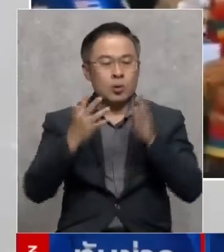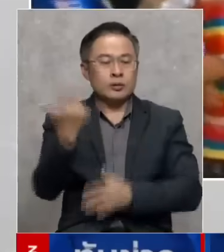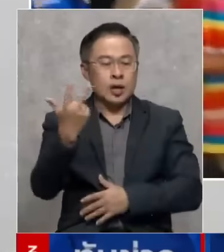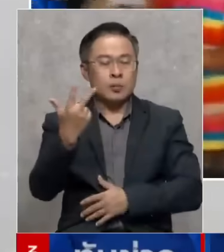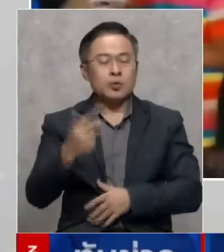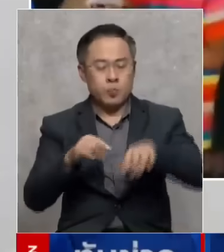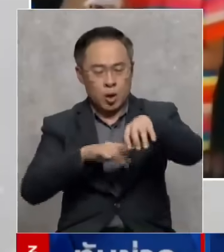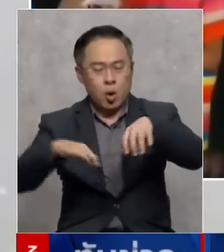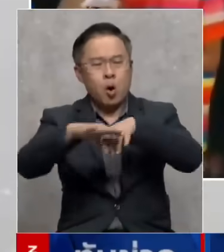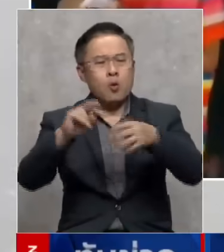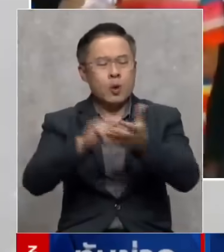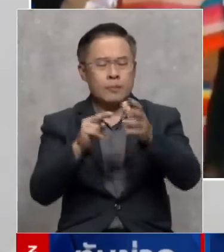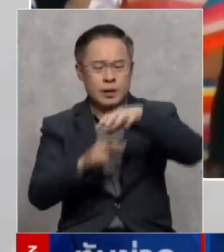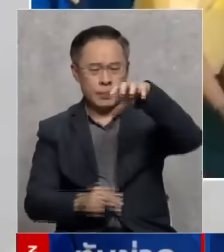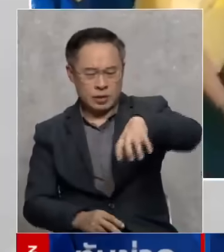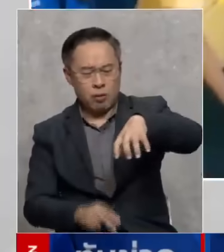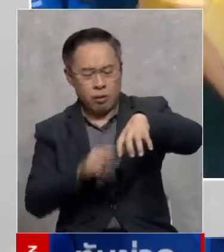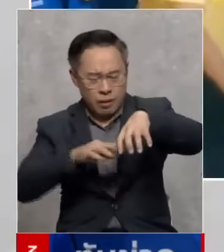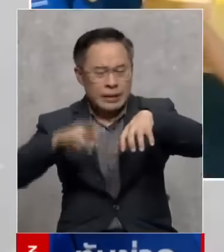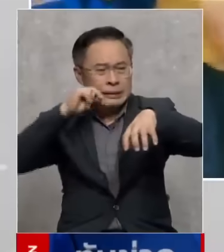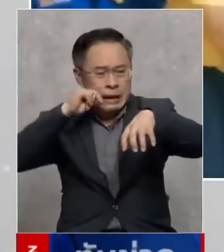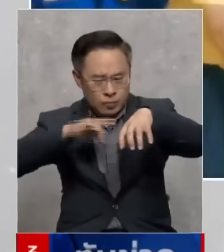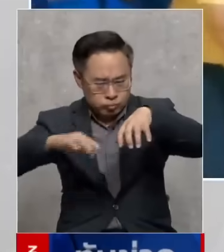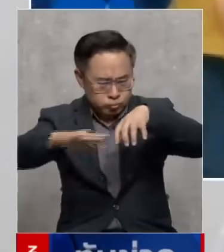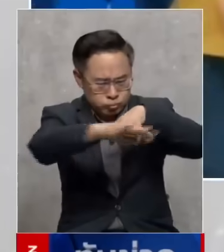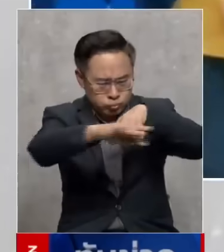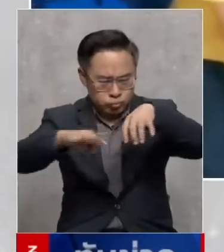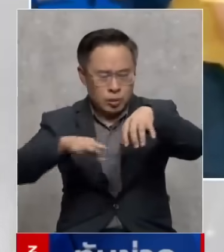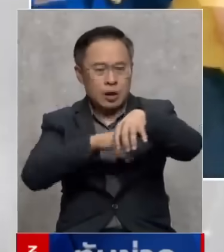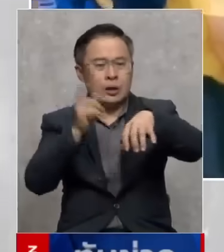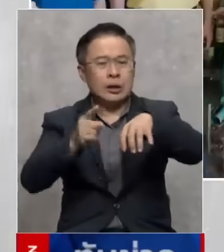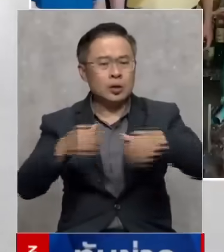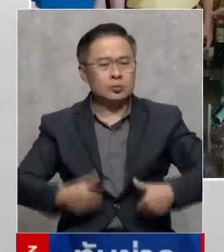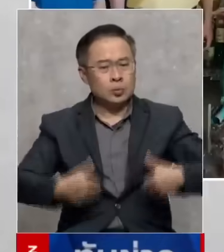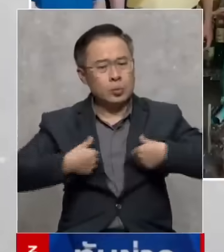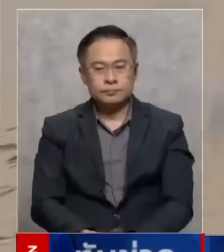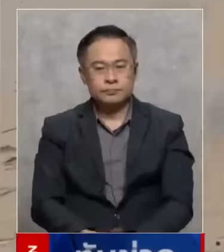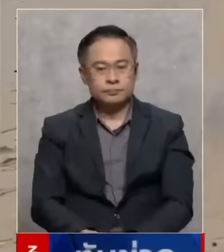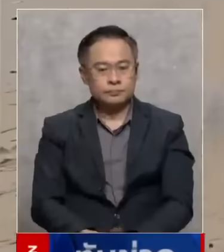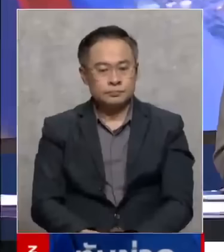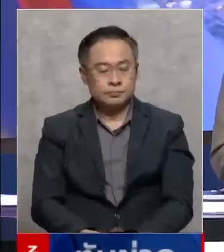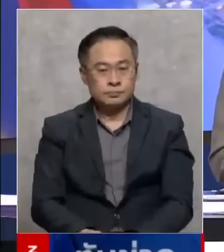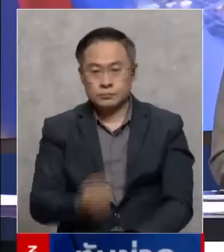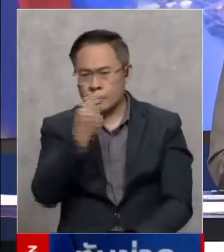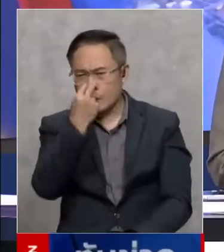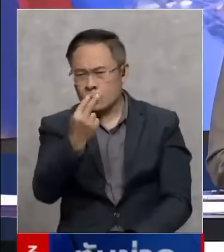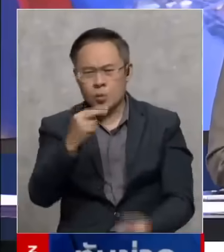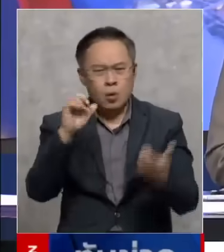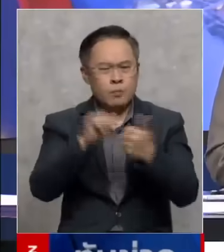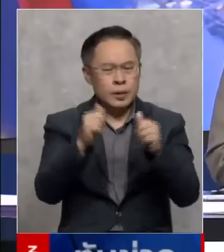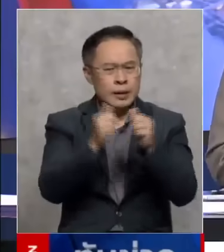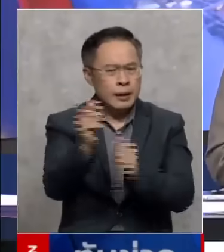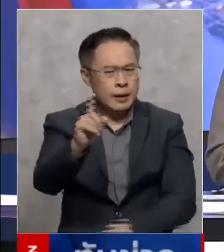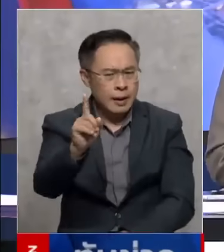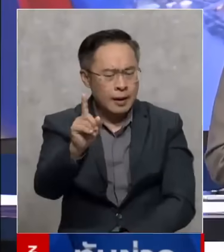บนเกาะซึ่งอยู่กลางน้ำอ่ะค่ะใช้ชีวิตลำบากมากๆนะคะขอบพระคุณทุกหน่วยงานจริงๆค่ะมีเหตุการณ์ในลักษณะนี้เกิดขึ้น